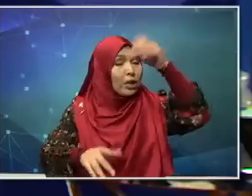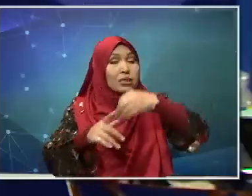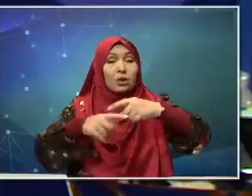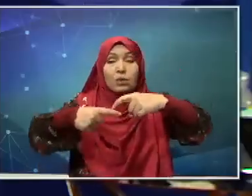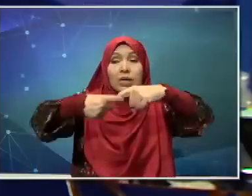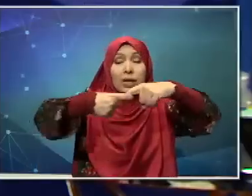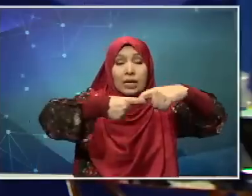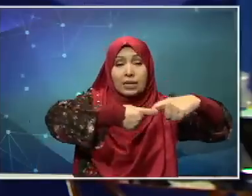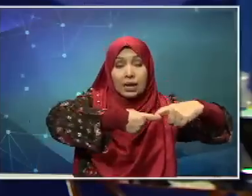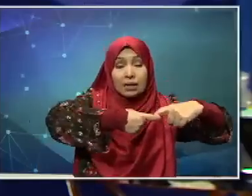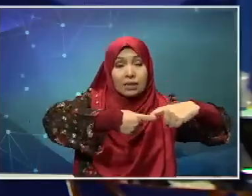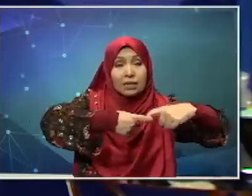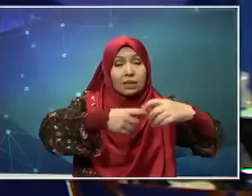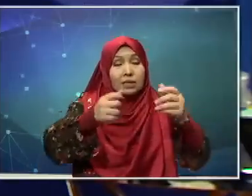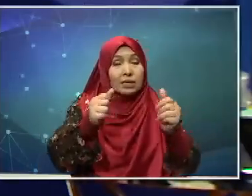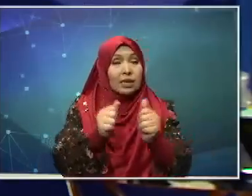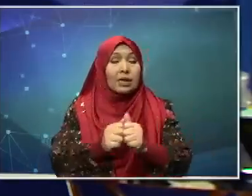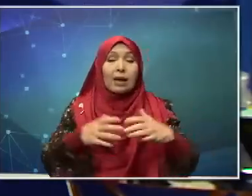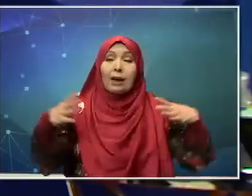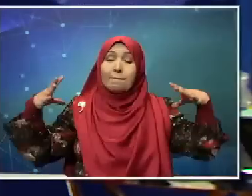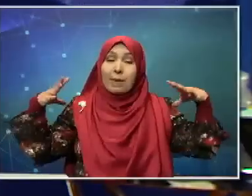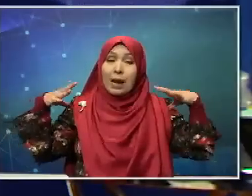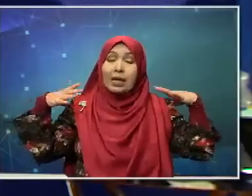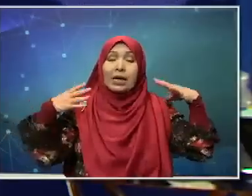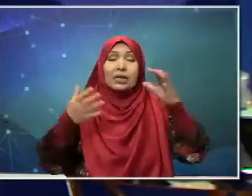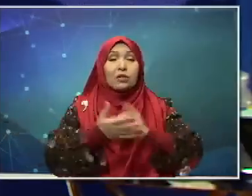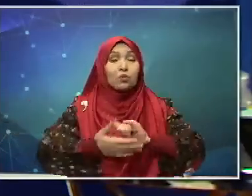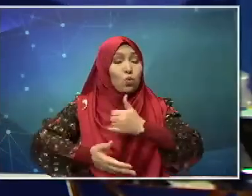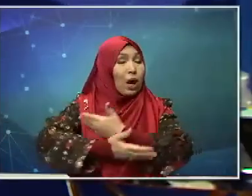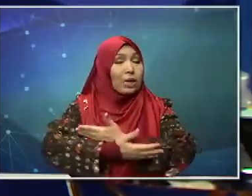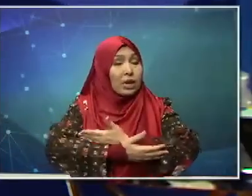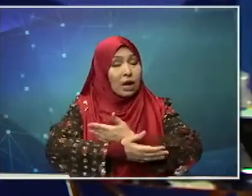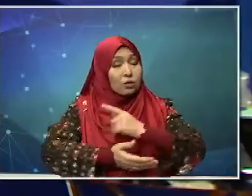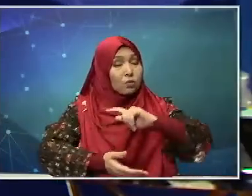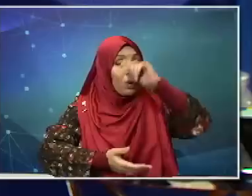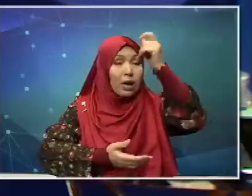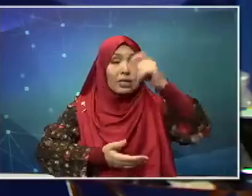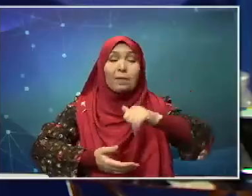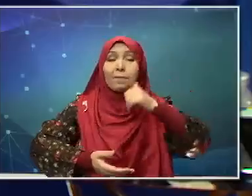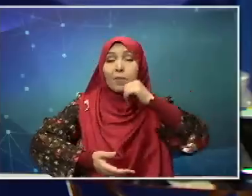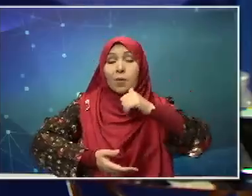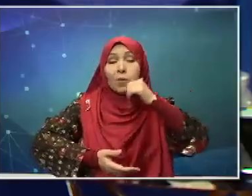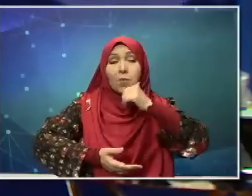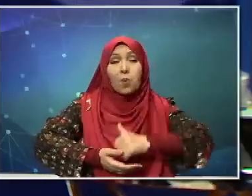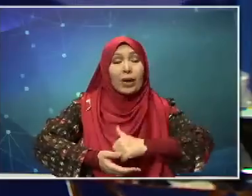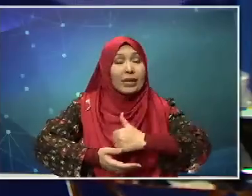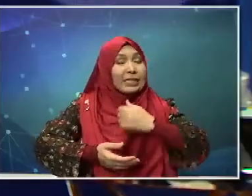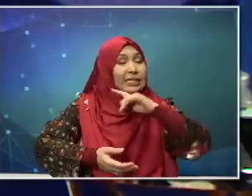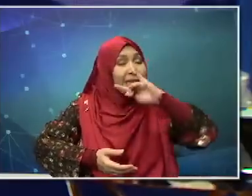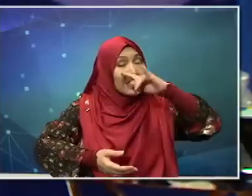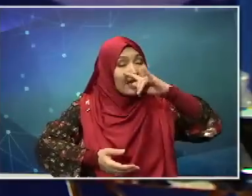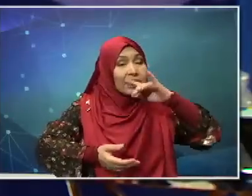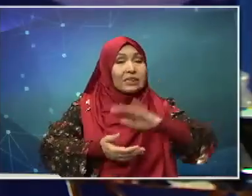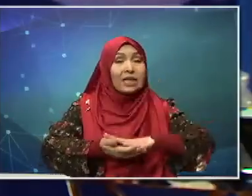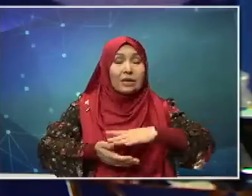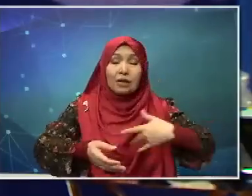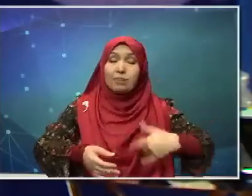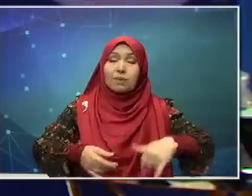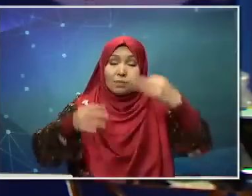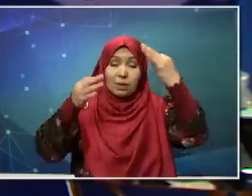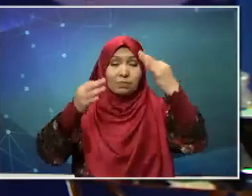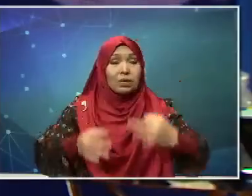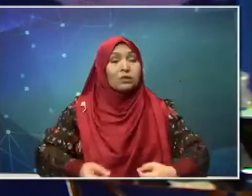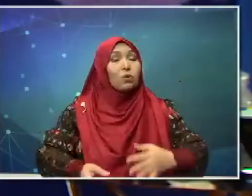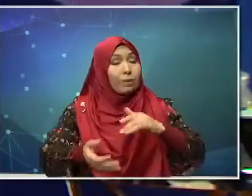dikaitkan juga dikaitkan dengan malaikat-malaikat itu anak tuhan pemilihan waktu misi perempuan wa vakum dan dia mengkhususkan untuk kamu